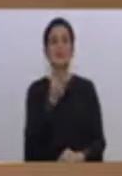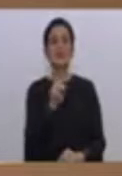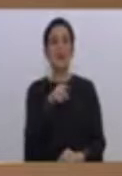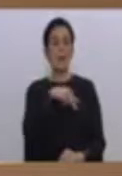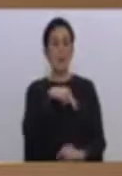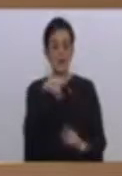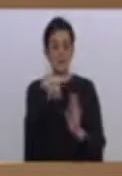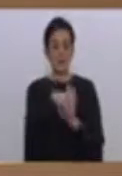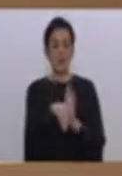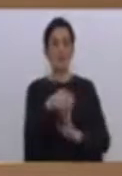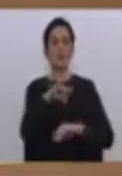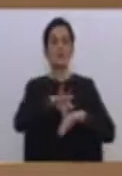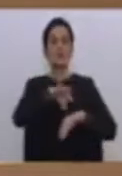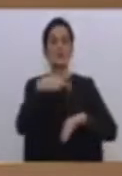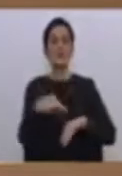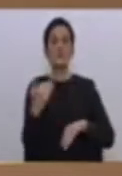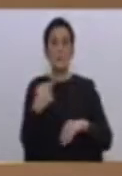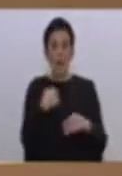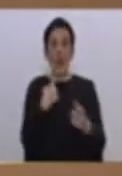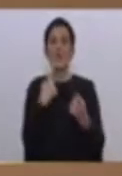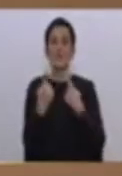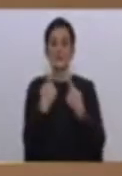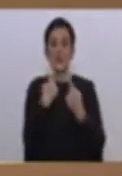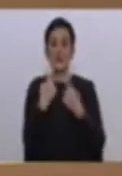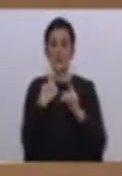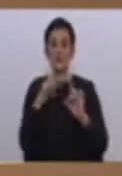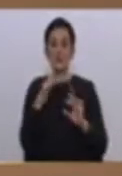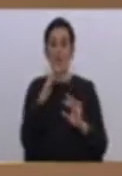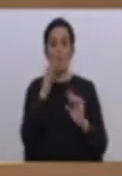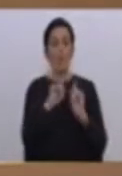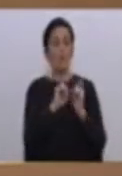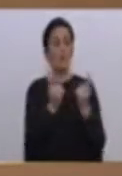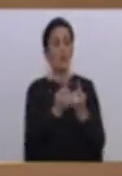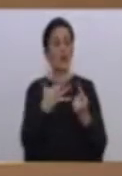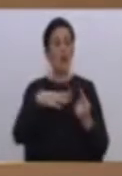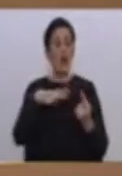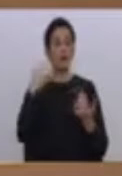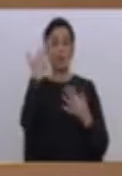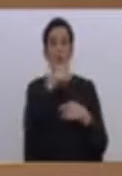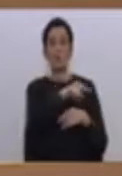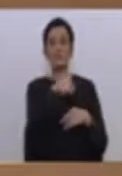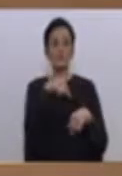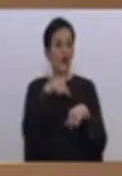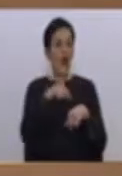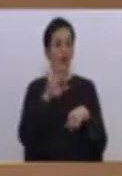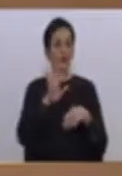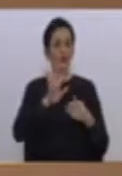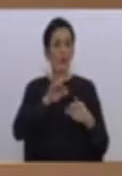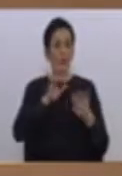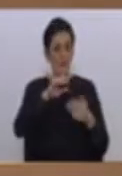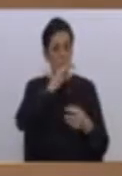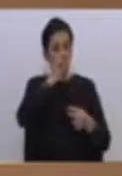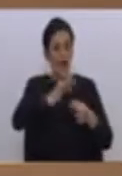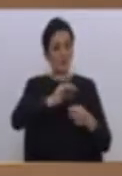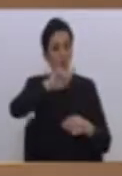პარლამენტში და მე ვესაუბრებოდი მათ რომ თქვენ უმრავლესობა ქართულოცნების განსაკუთრებით არ გძნობთ ანგარიშვალდებულებას და